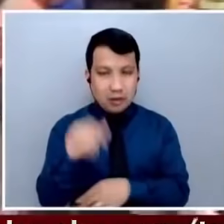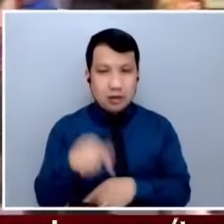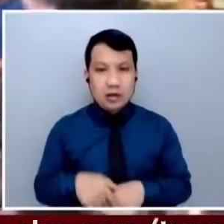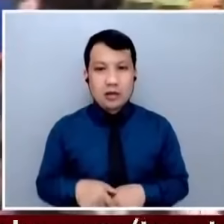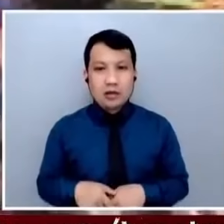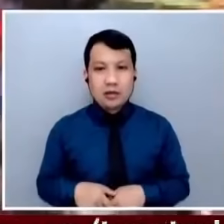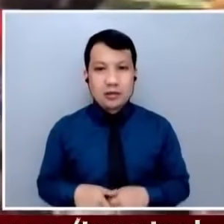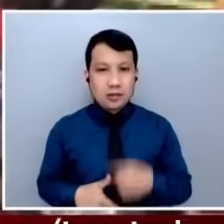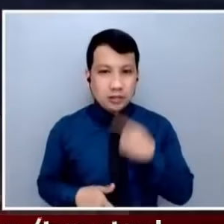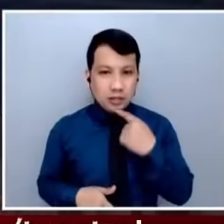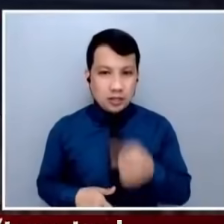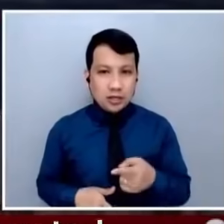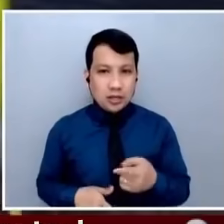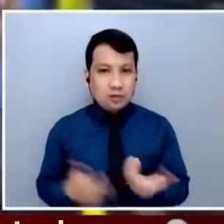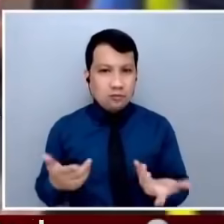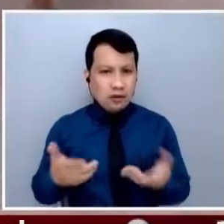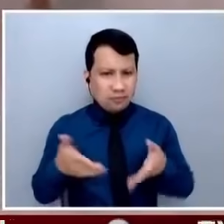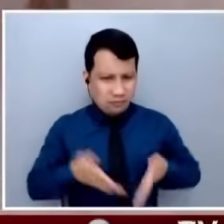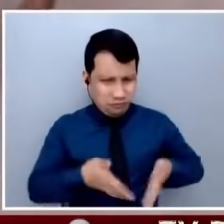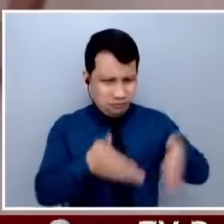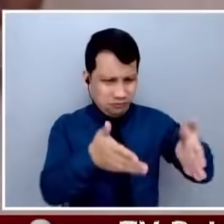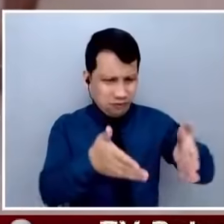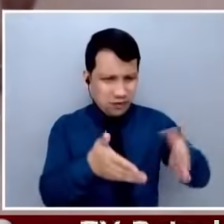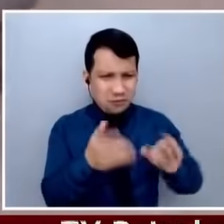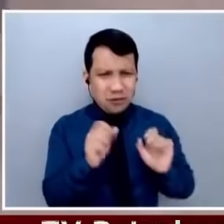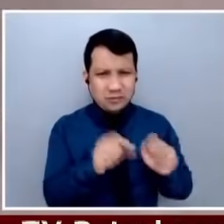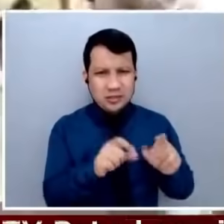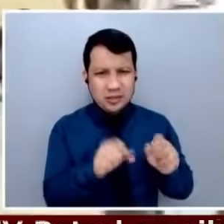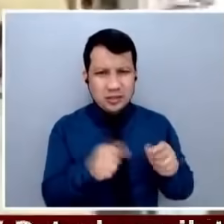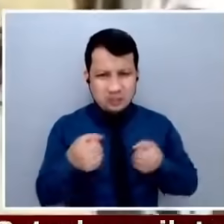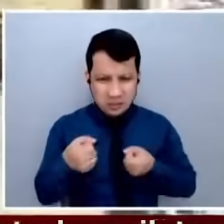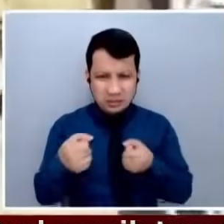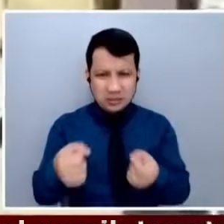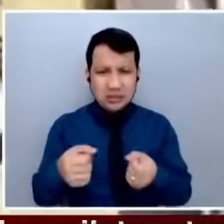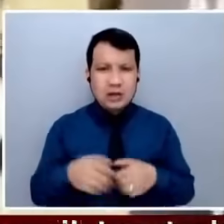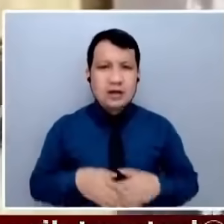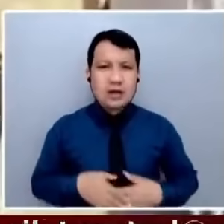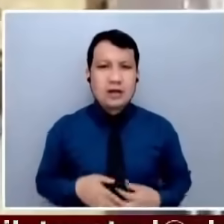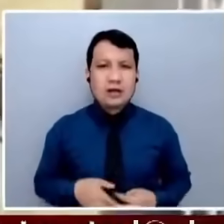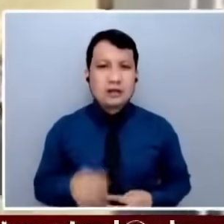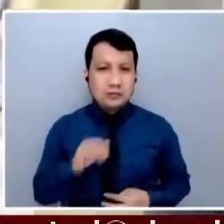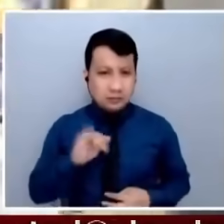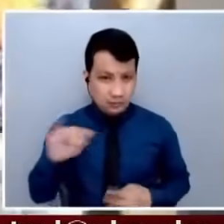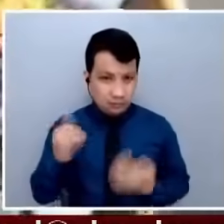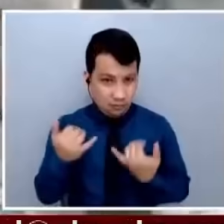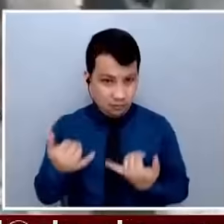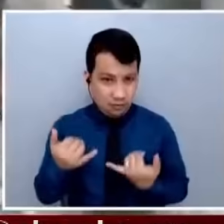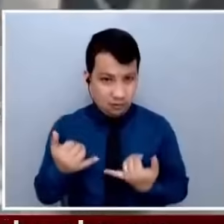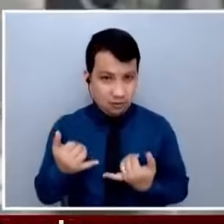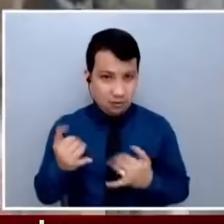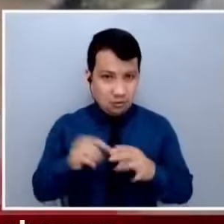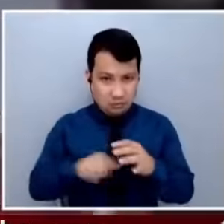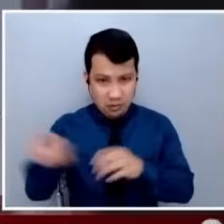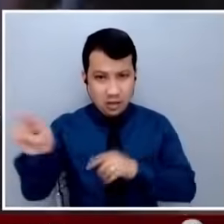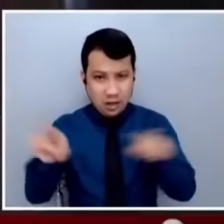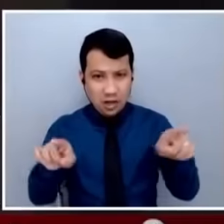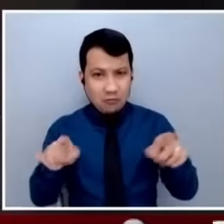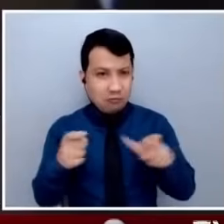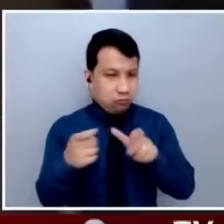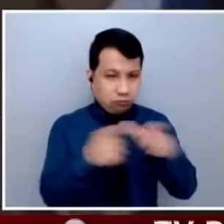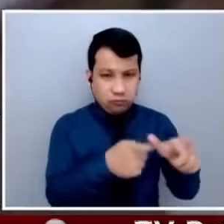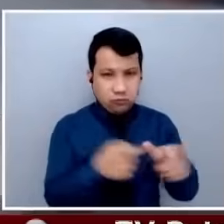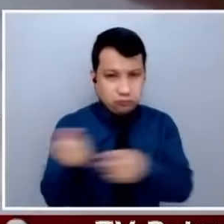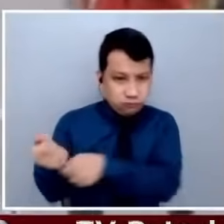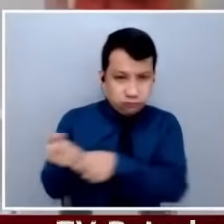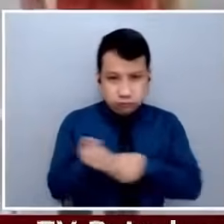sa nakahambalang na mga paninda sa sidewalk at kalsada. Kaya ang eksena, takbuhan, habulan,